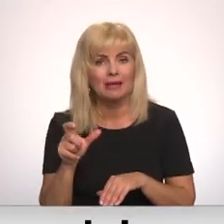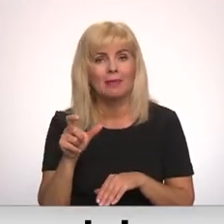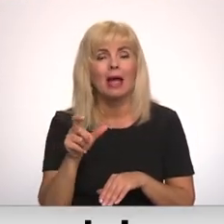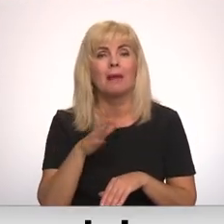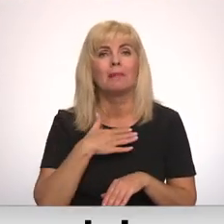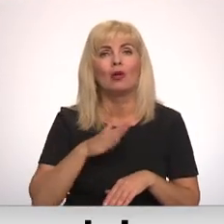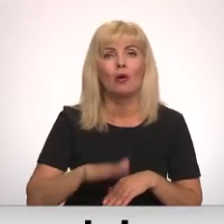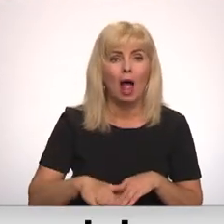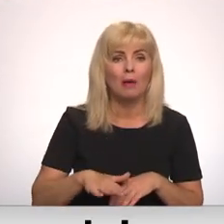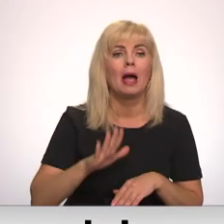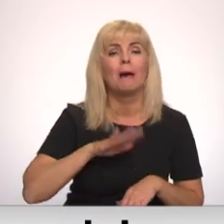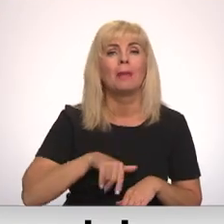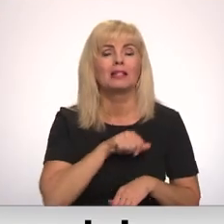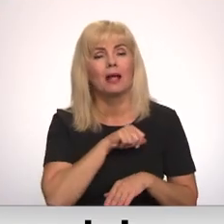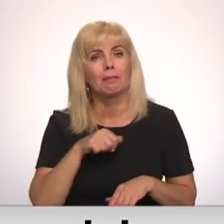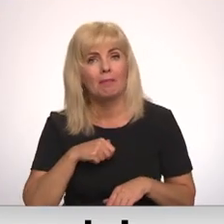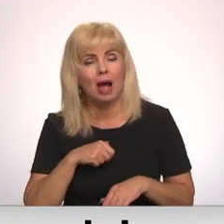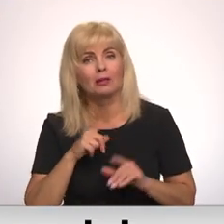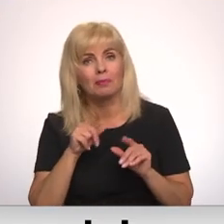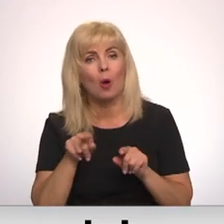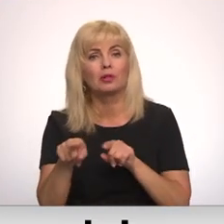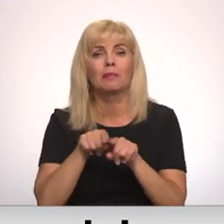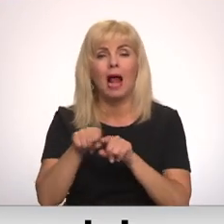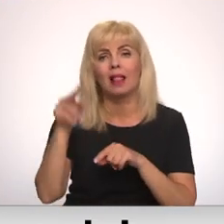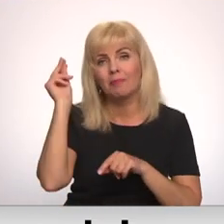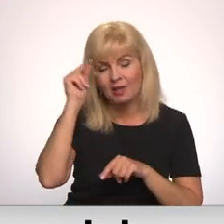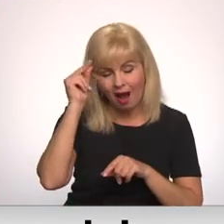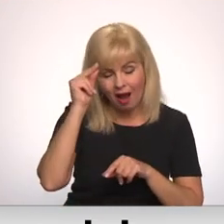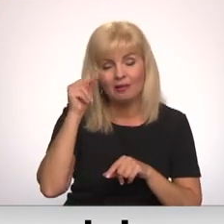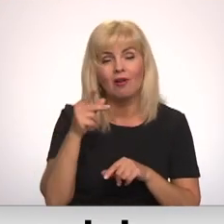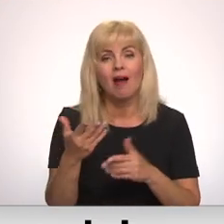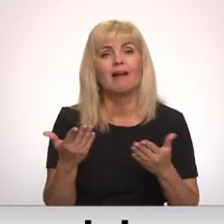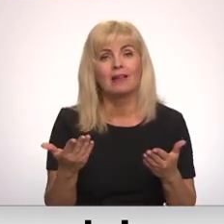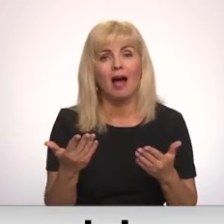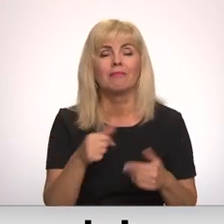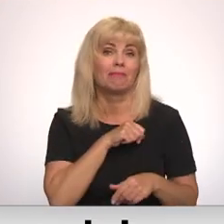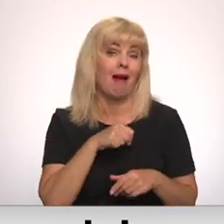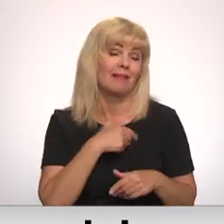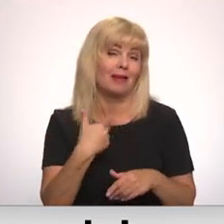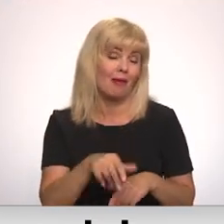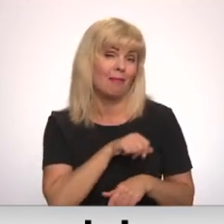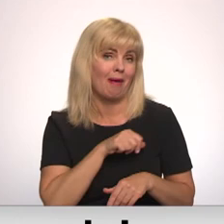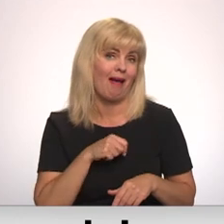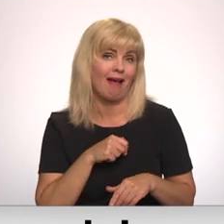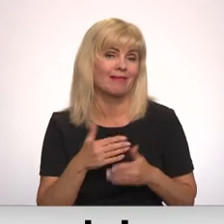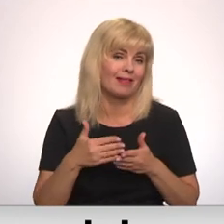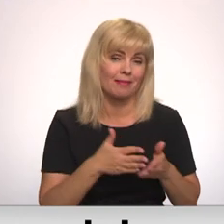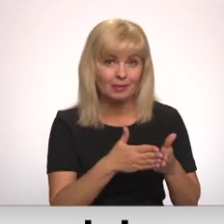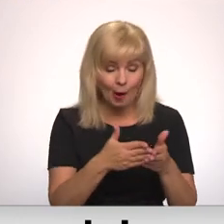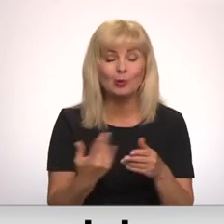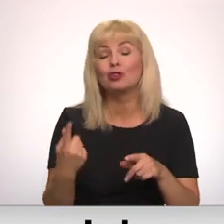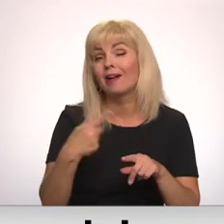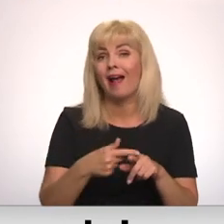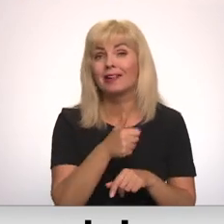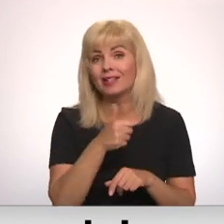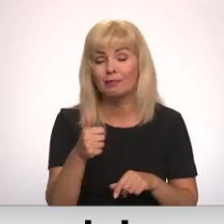klēpī, tad pati braucu, kad brālim bija treniņi. Un tā līdz, tagad pati braucu. Šī reize gan ir